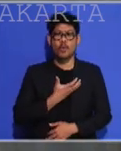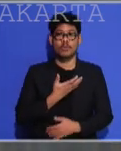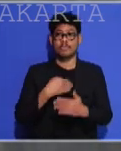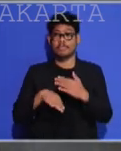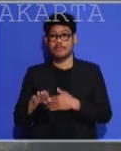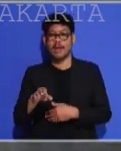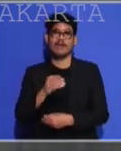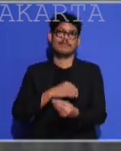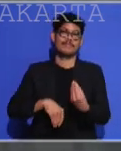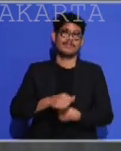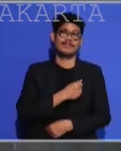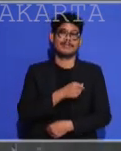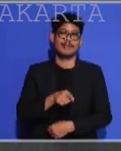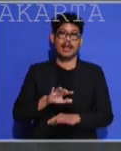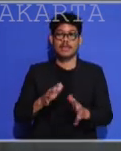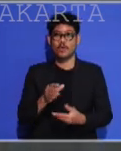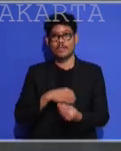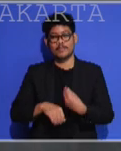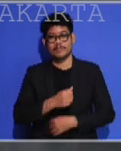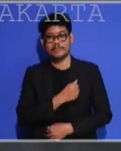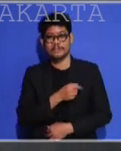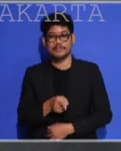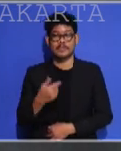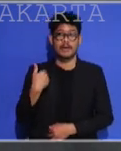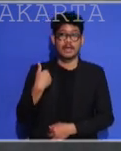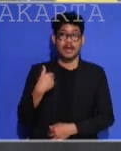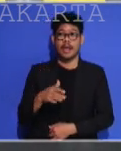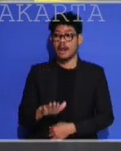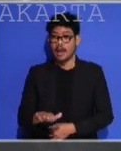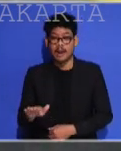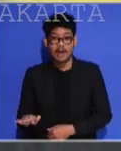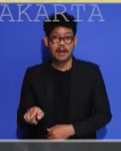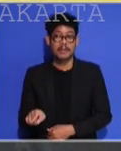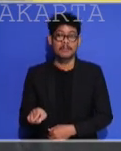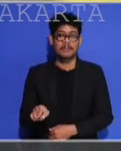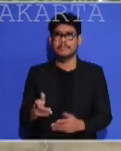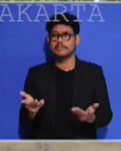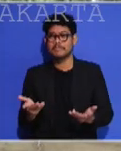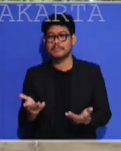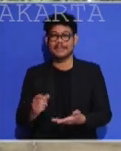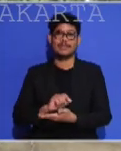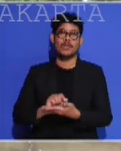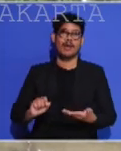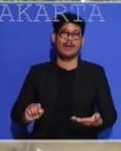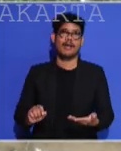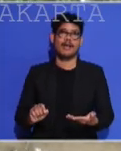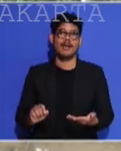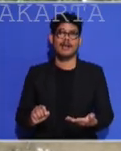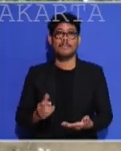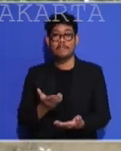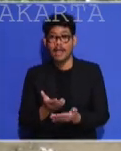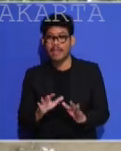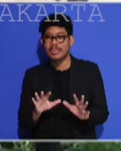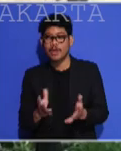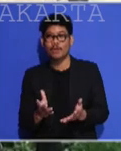menapa dene haji, ugi para lare saking pawiyatan ing laladan daerah istimewa Ngayogyakarta, kepara ugi saking laladan Jawa